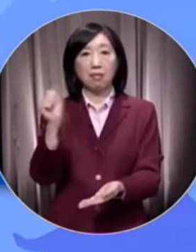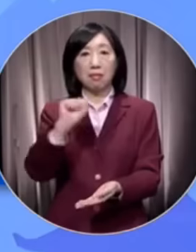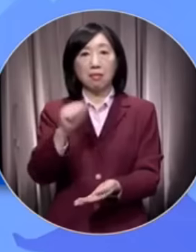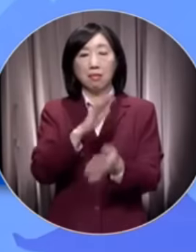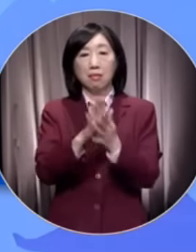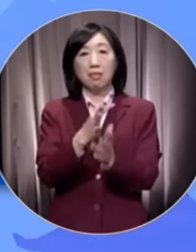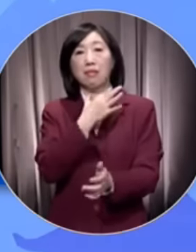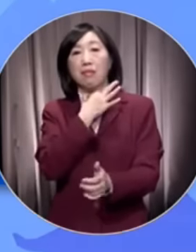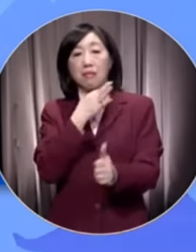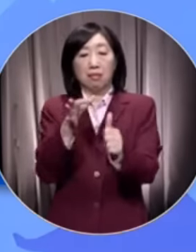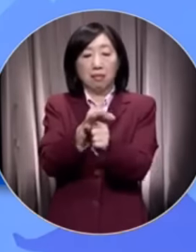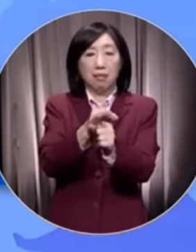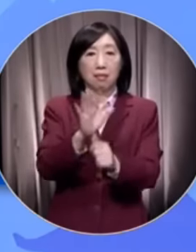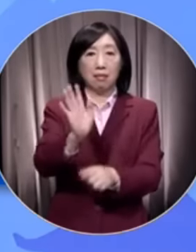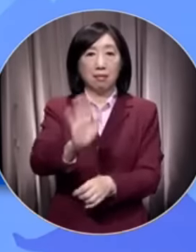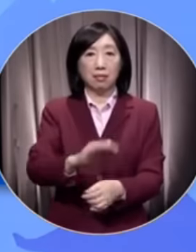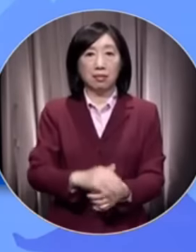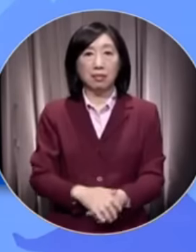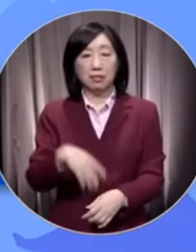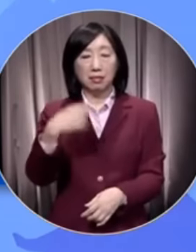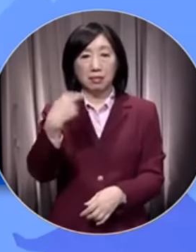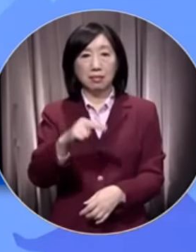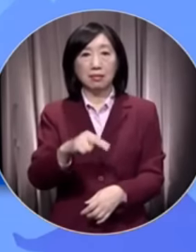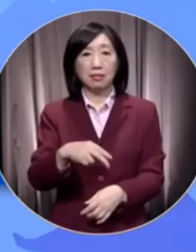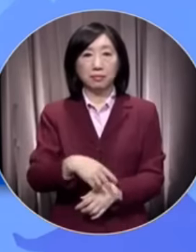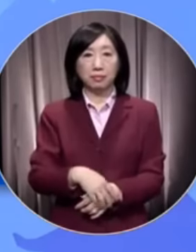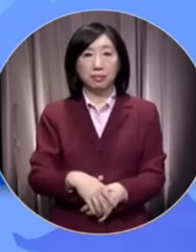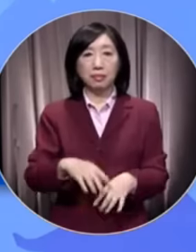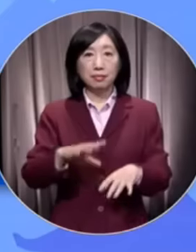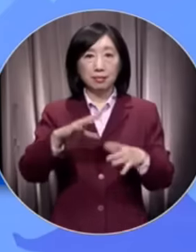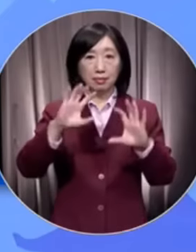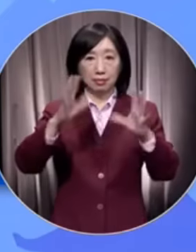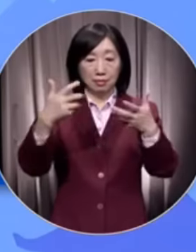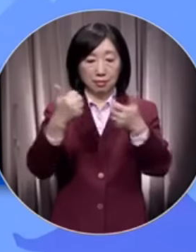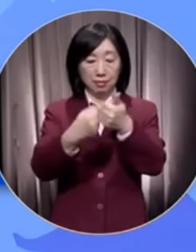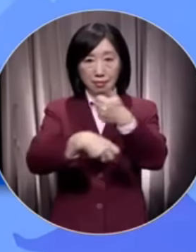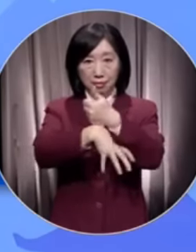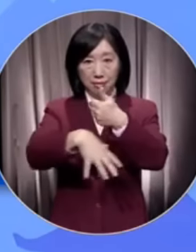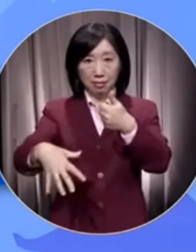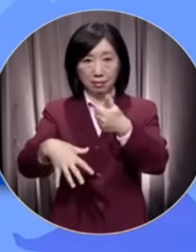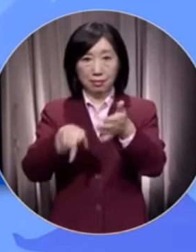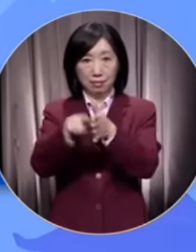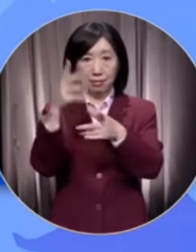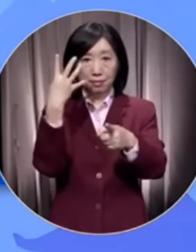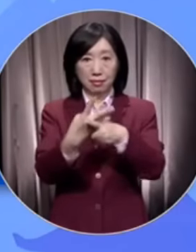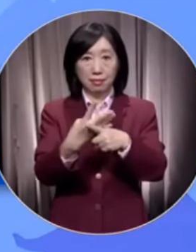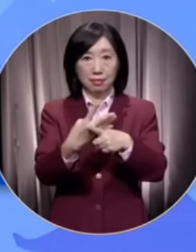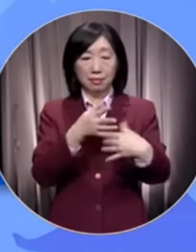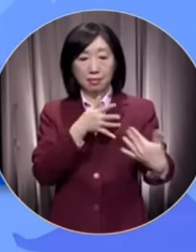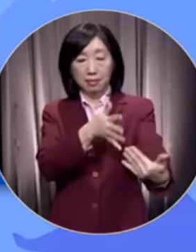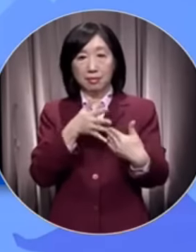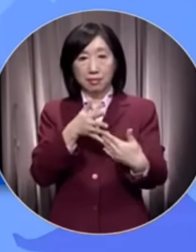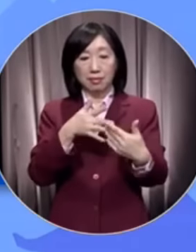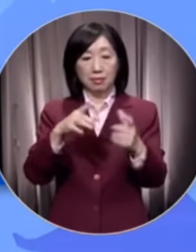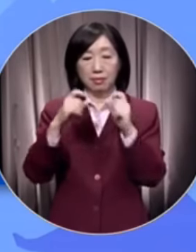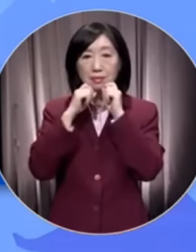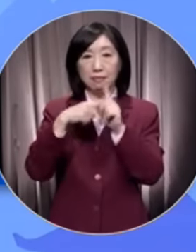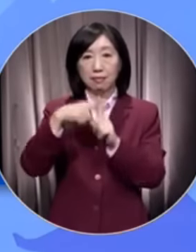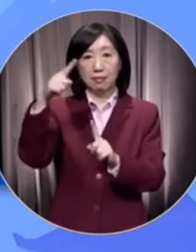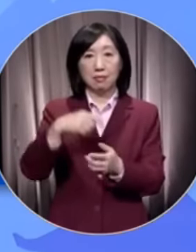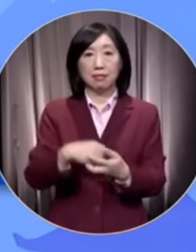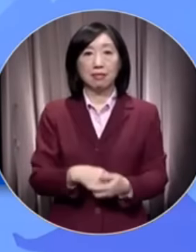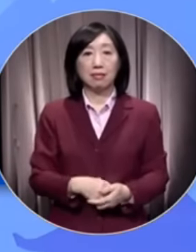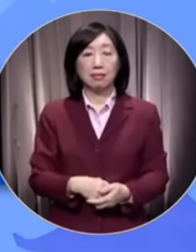处理议事。同时，我也要强化国会幕僚机构的专业能量，来提升问政的品质。第